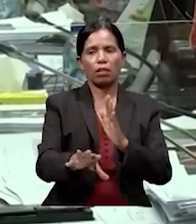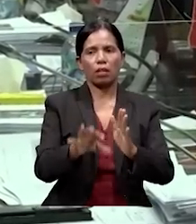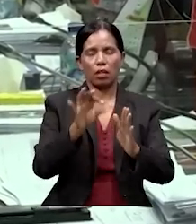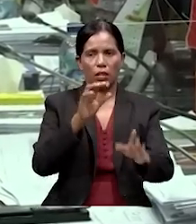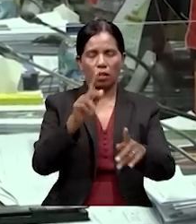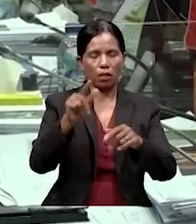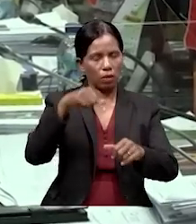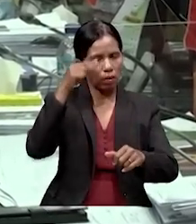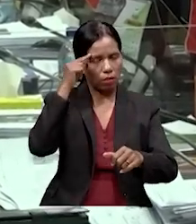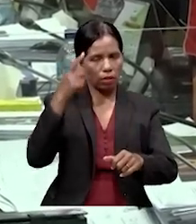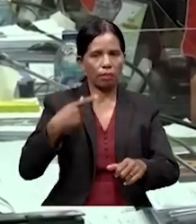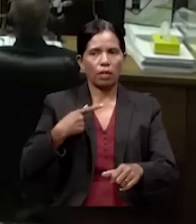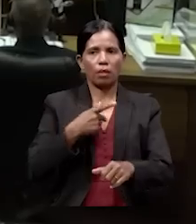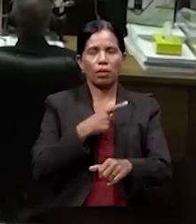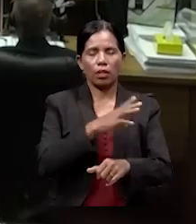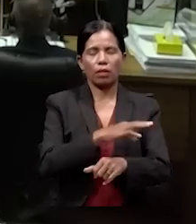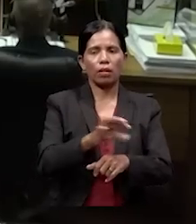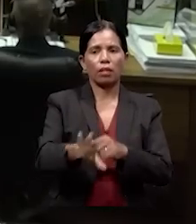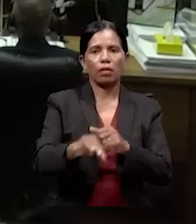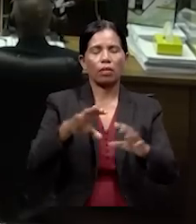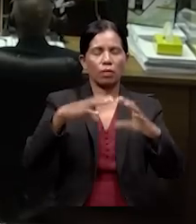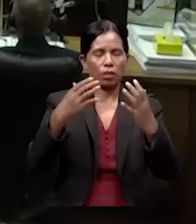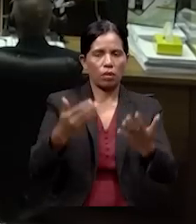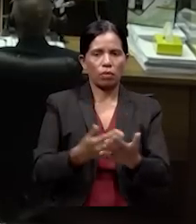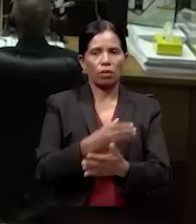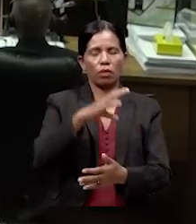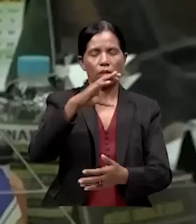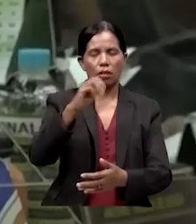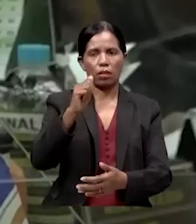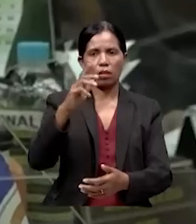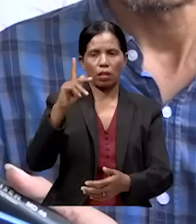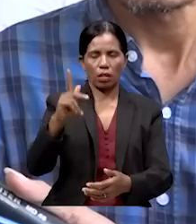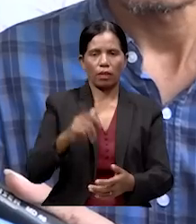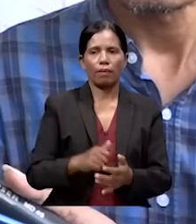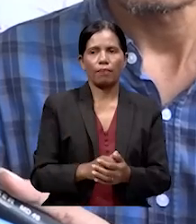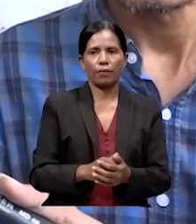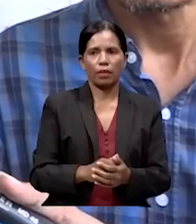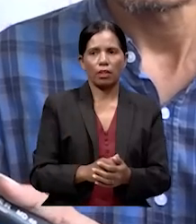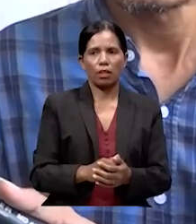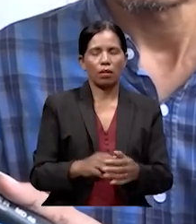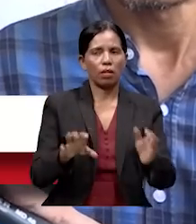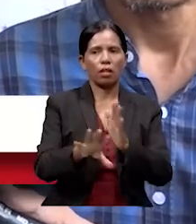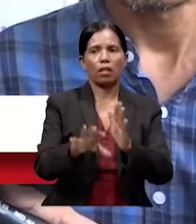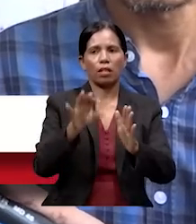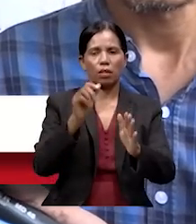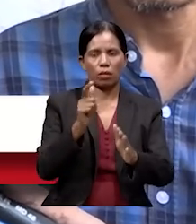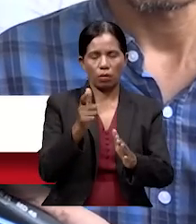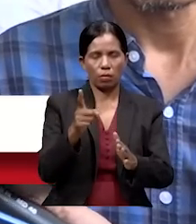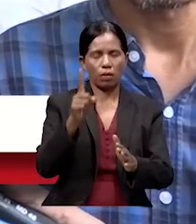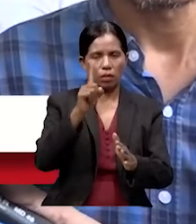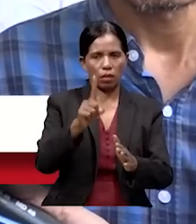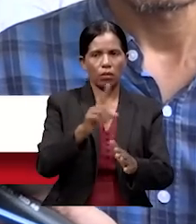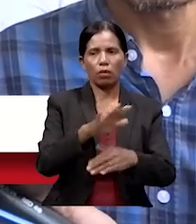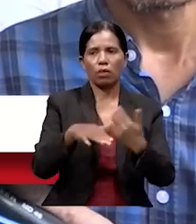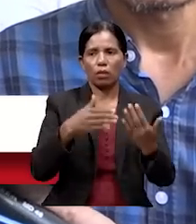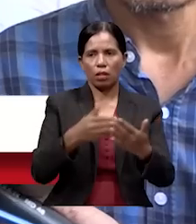nebe governo no Parlamento propõe ba comissário Fonca. Tulos hasai 21 ne hotu ne amin ne decision kolektiva ne